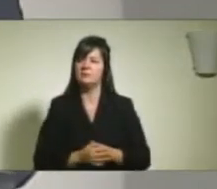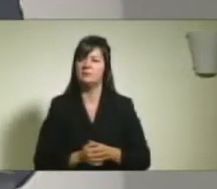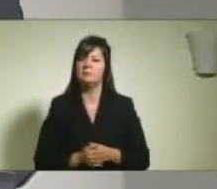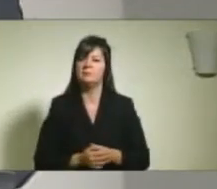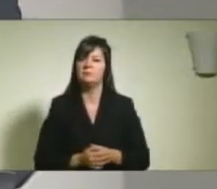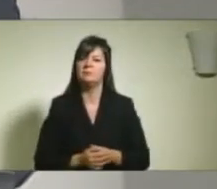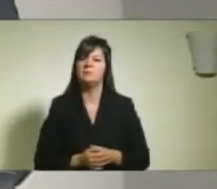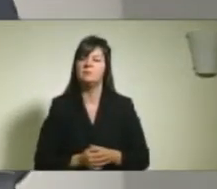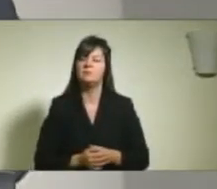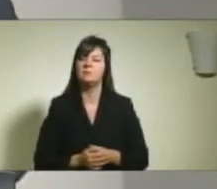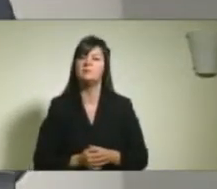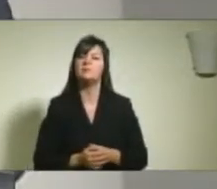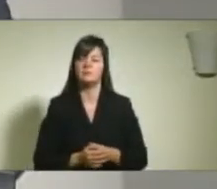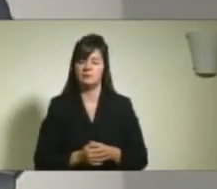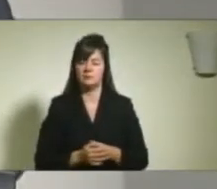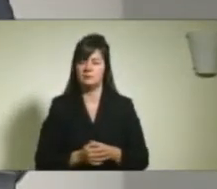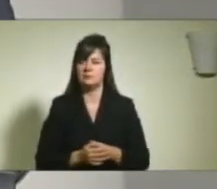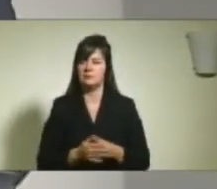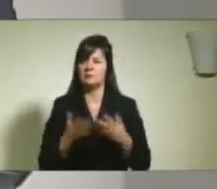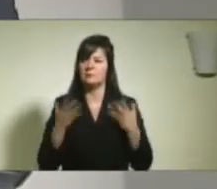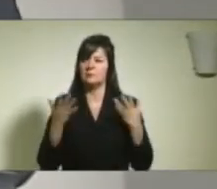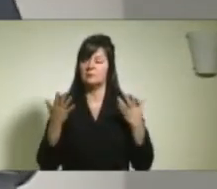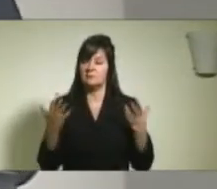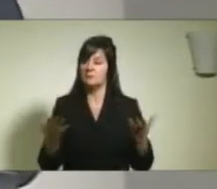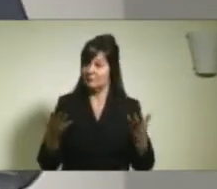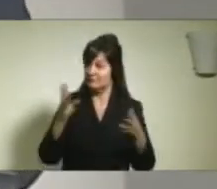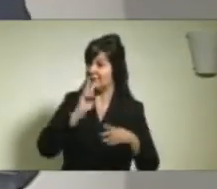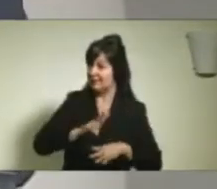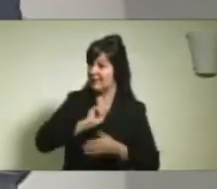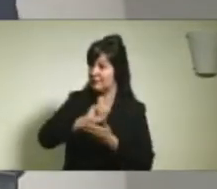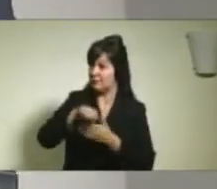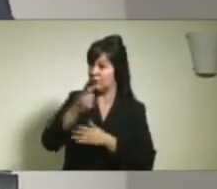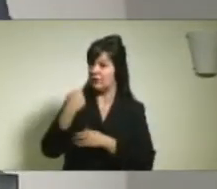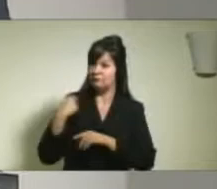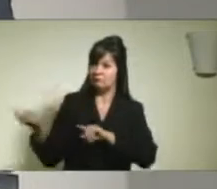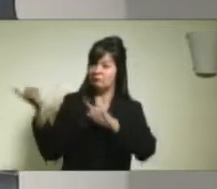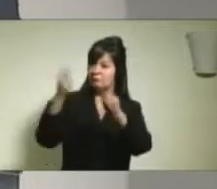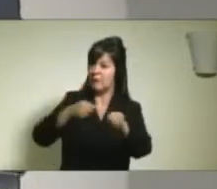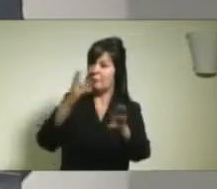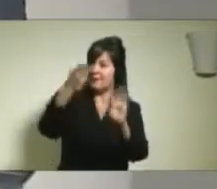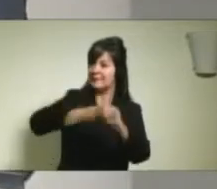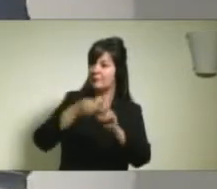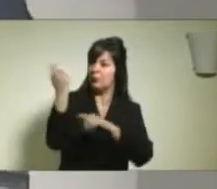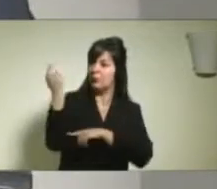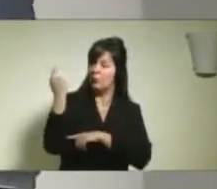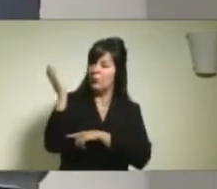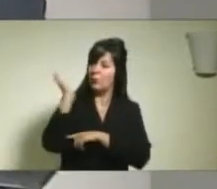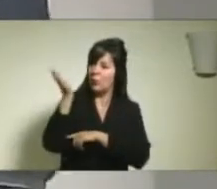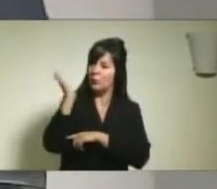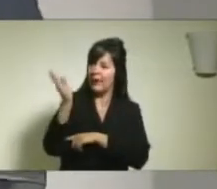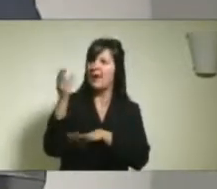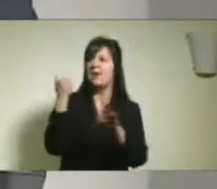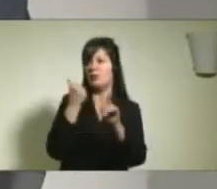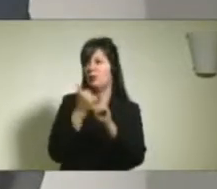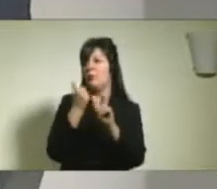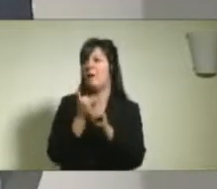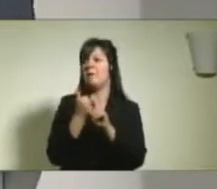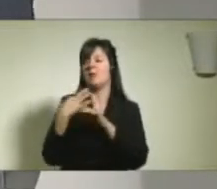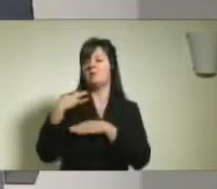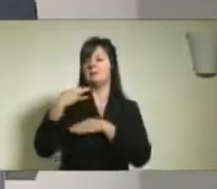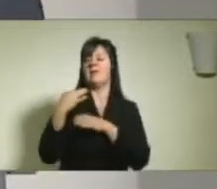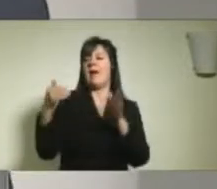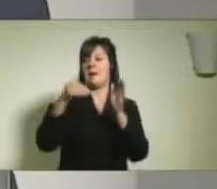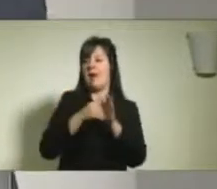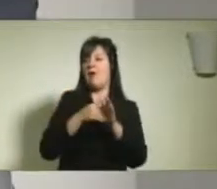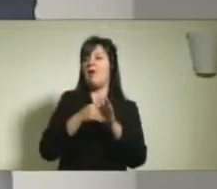Et nous allons justement assister au Congrès la semaine prochaine et il va se présenter de nouveau. Et Ron va